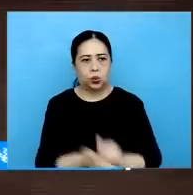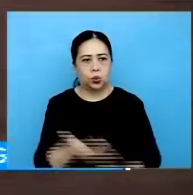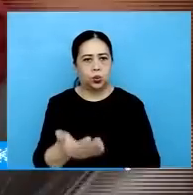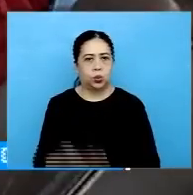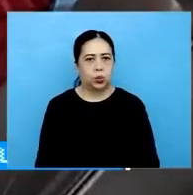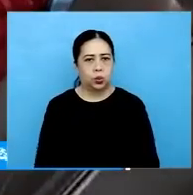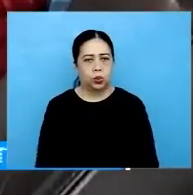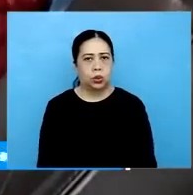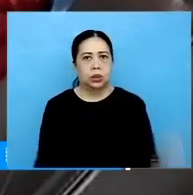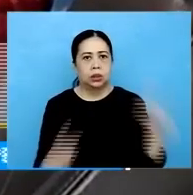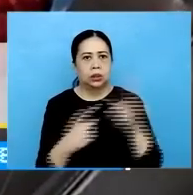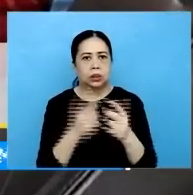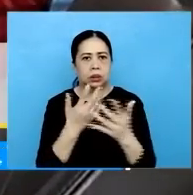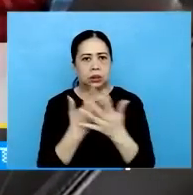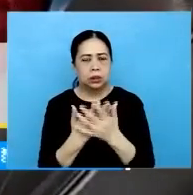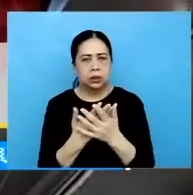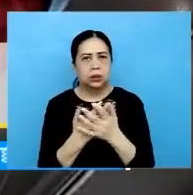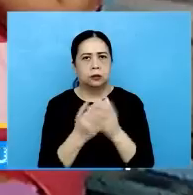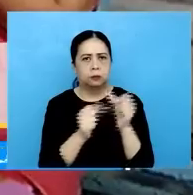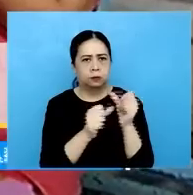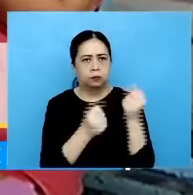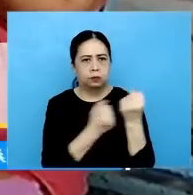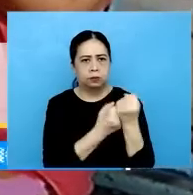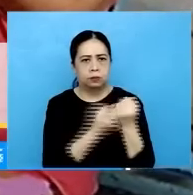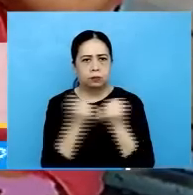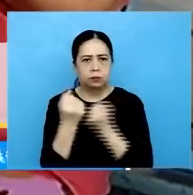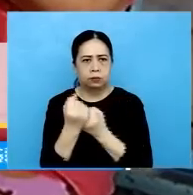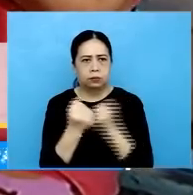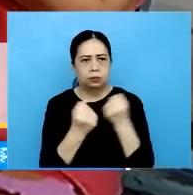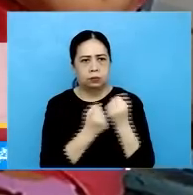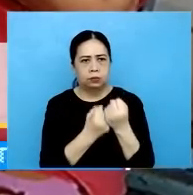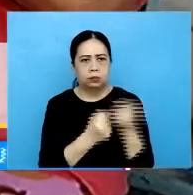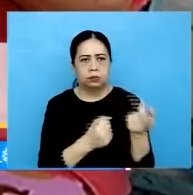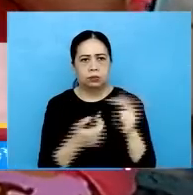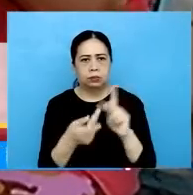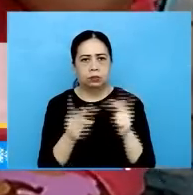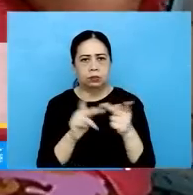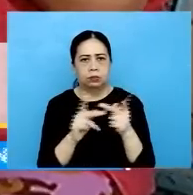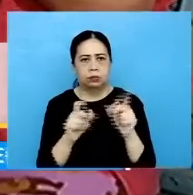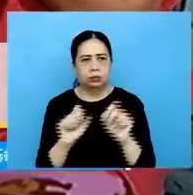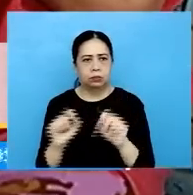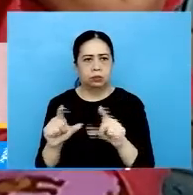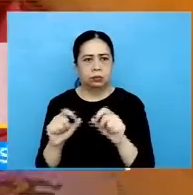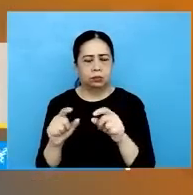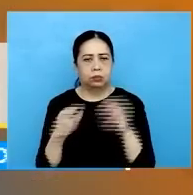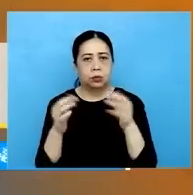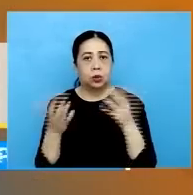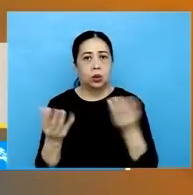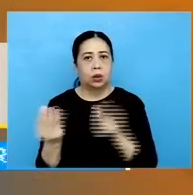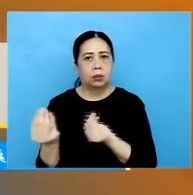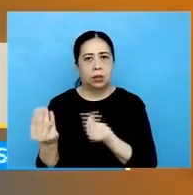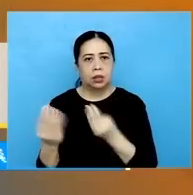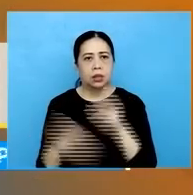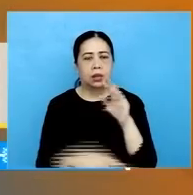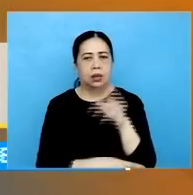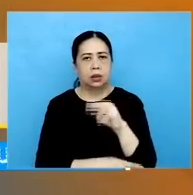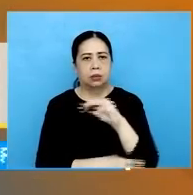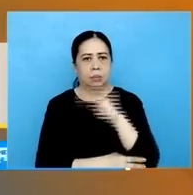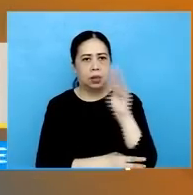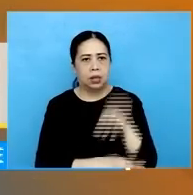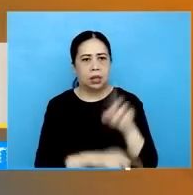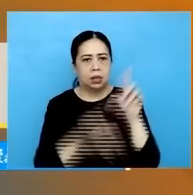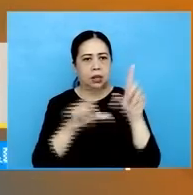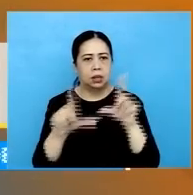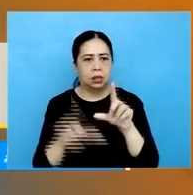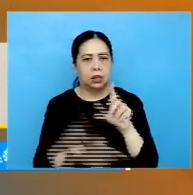Hanggang sa kulungan, walang iwanan ang mag-asawang ito na tandem umano sa pagtutulak ng droga sa Malate, Manila. Kinilala ang mga suspect na sina